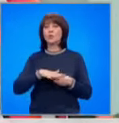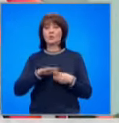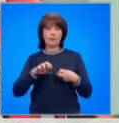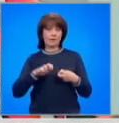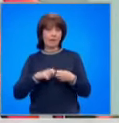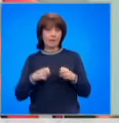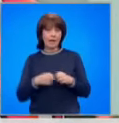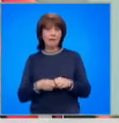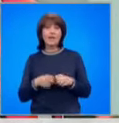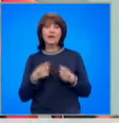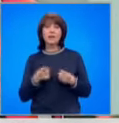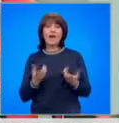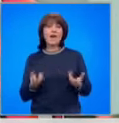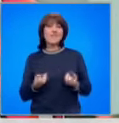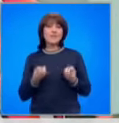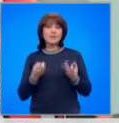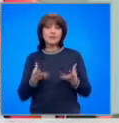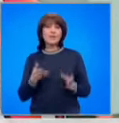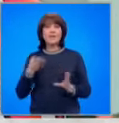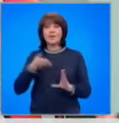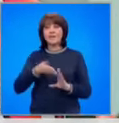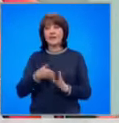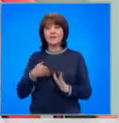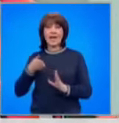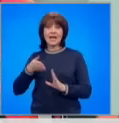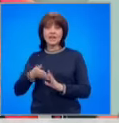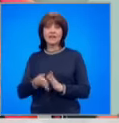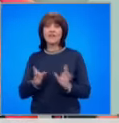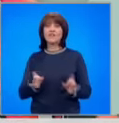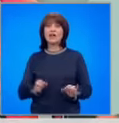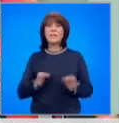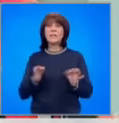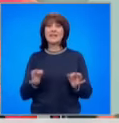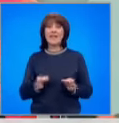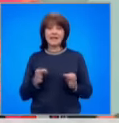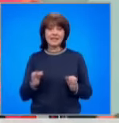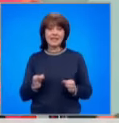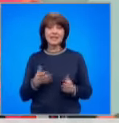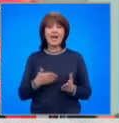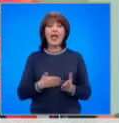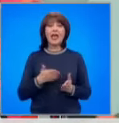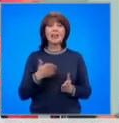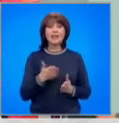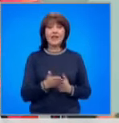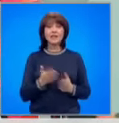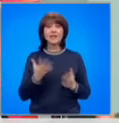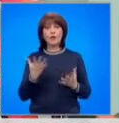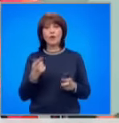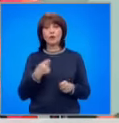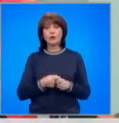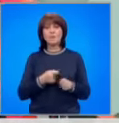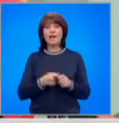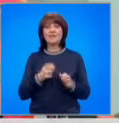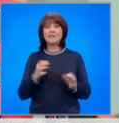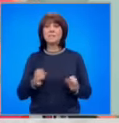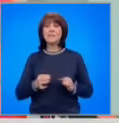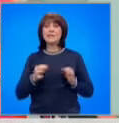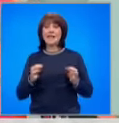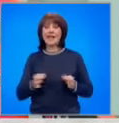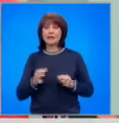представлява възможността да влезат много бързо в специализация. Начина по който се провежда специализацията и